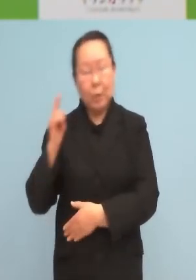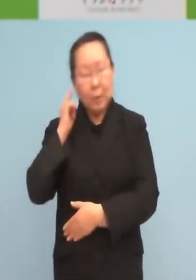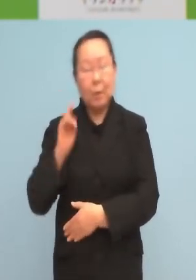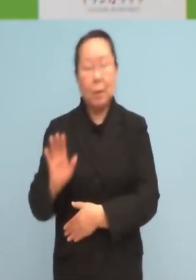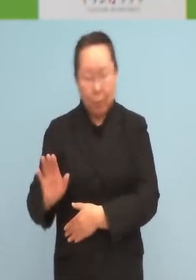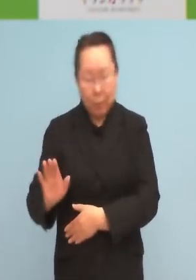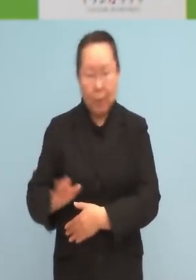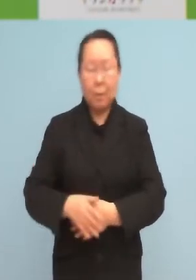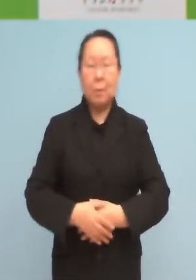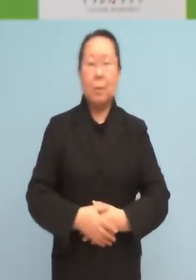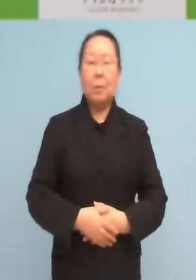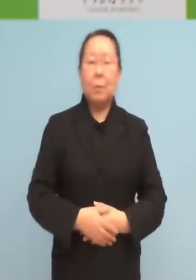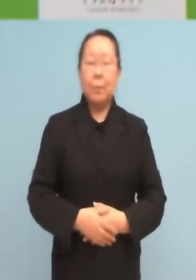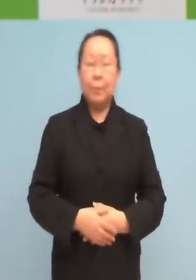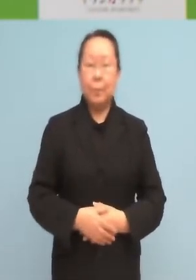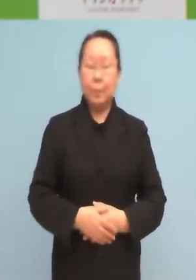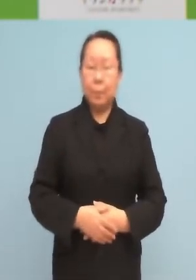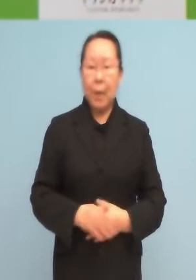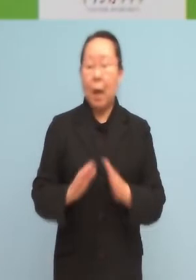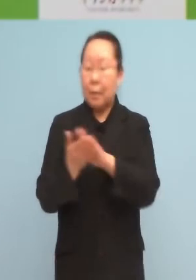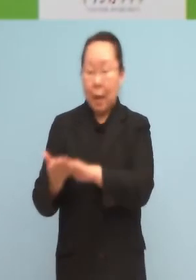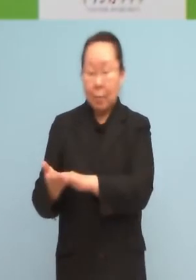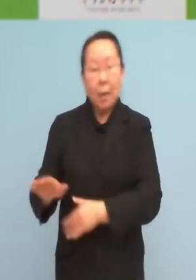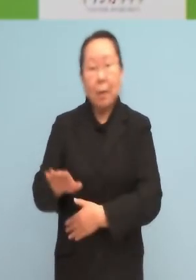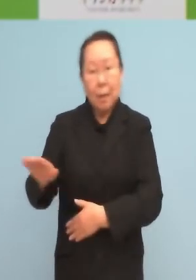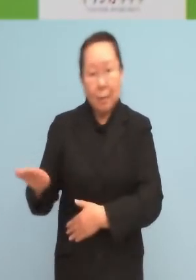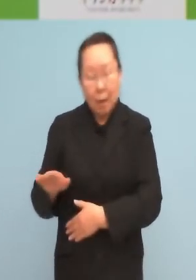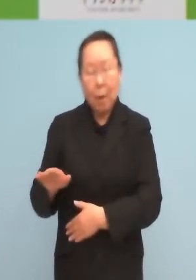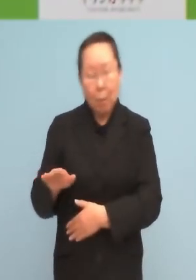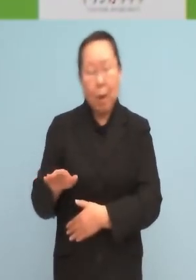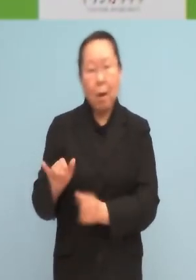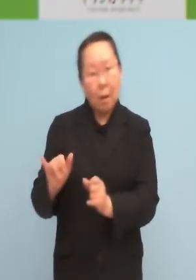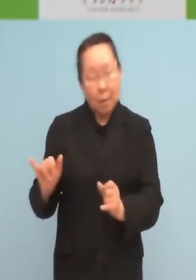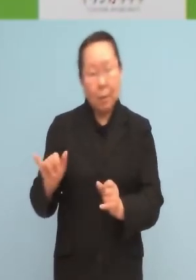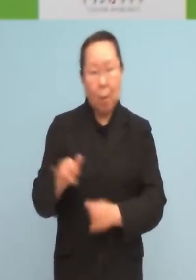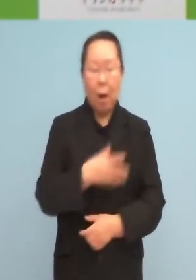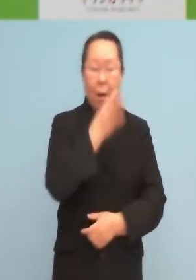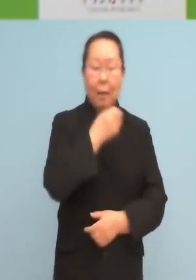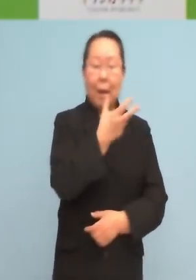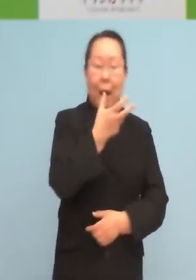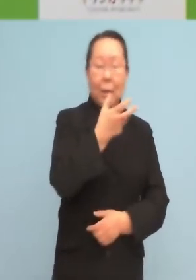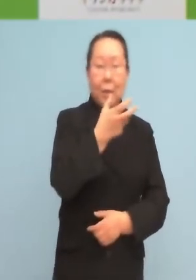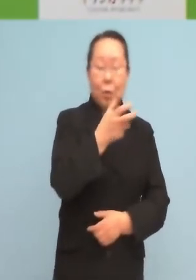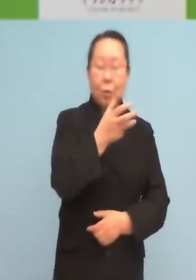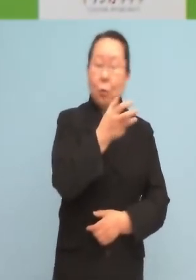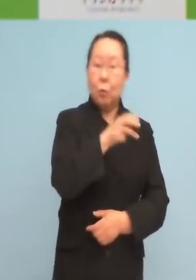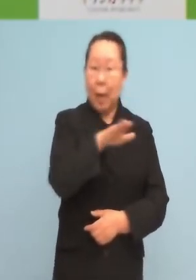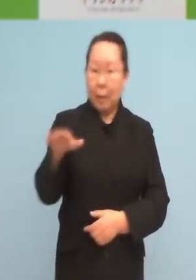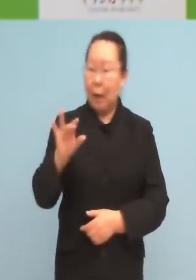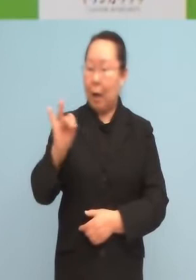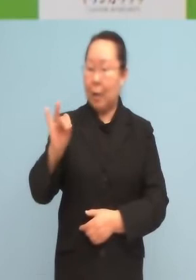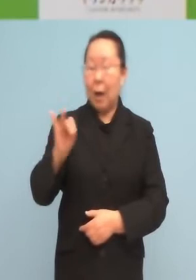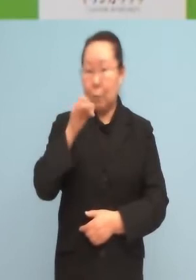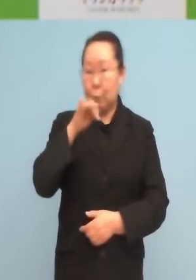けております。お亡くなりになられた方は80歳代から100歳代のご高齢の方々とお伺い